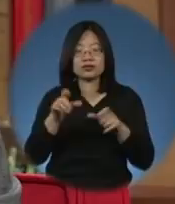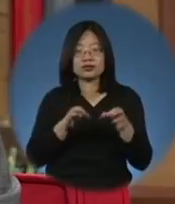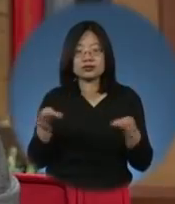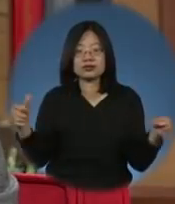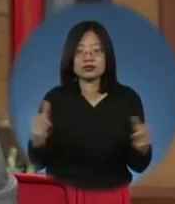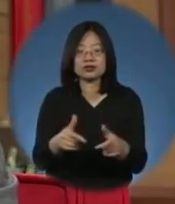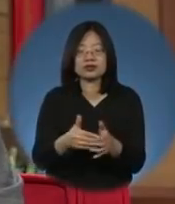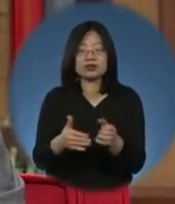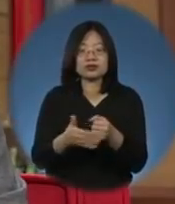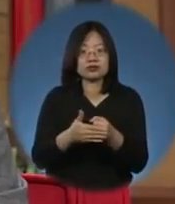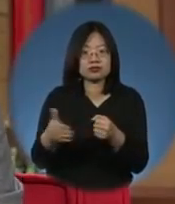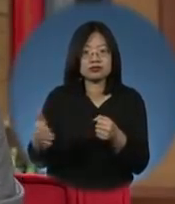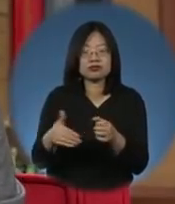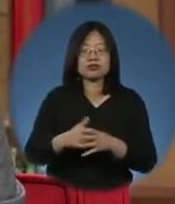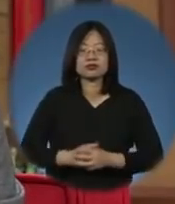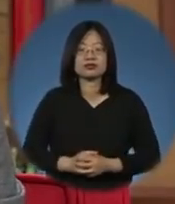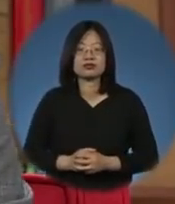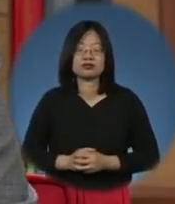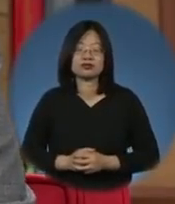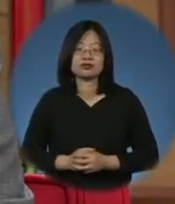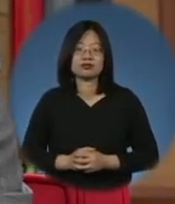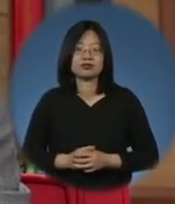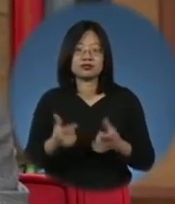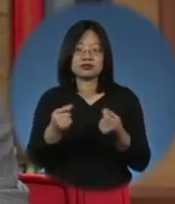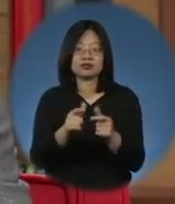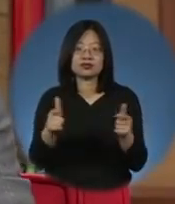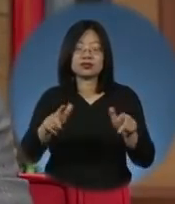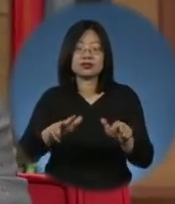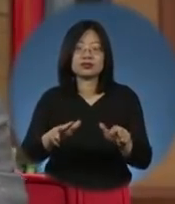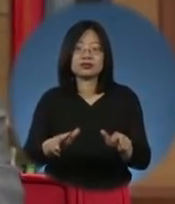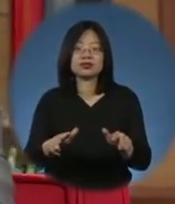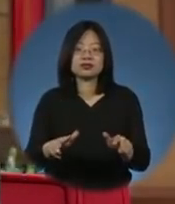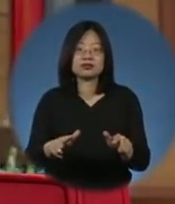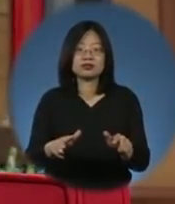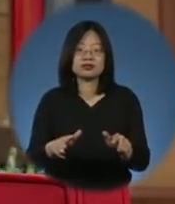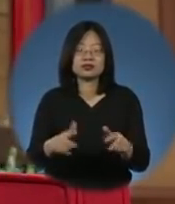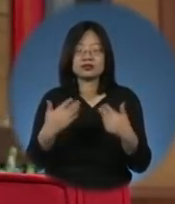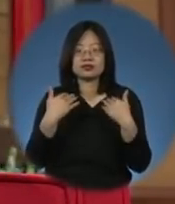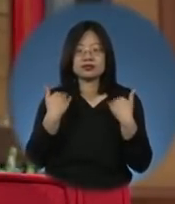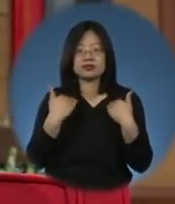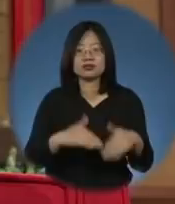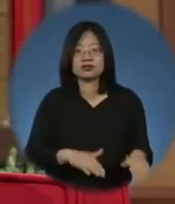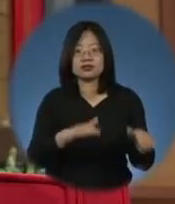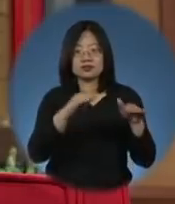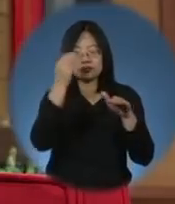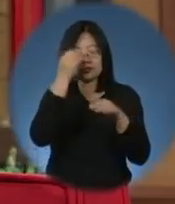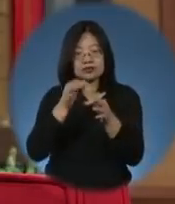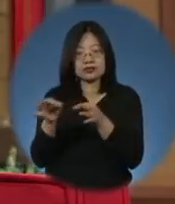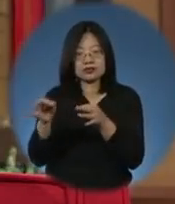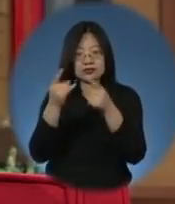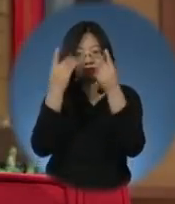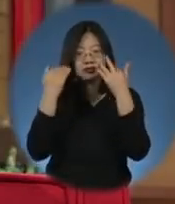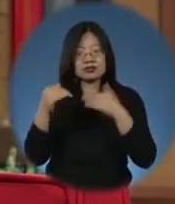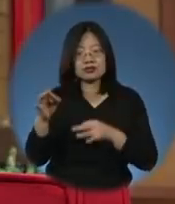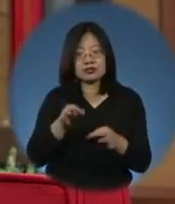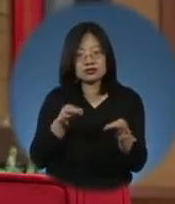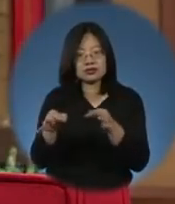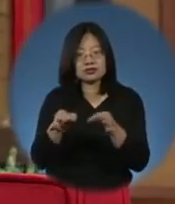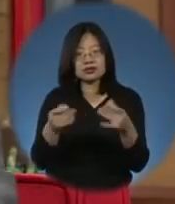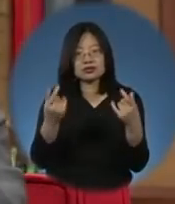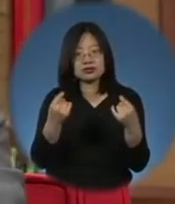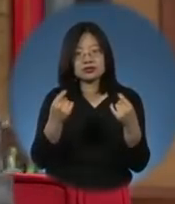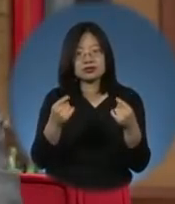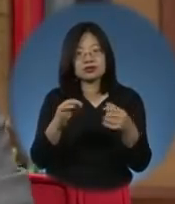줄었기 때문이에요. 네, 그래서 그런 것들이 이제는 얘네들이 성장하면서 고등학교 시장, 그다음에 대학교 시장